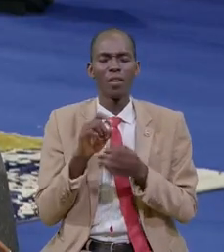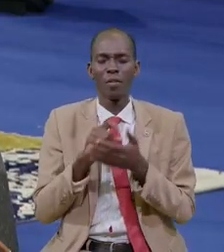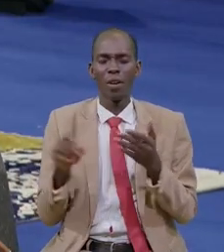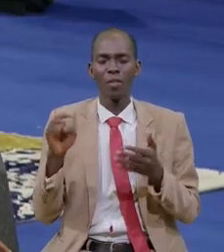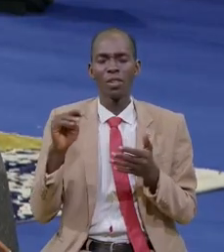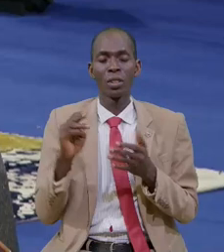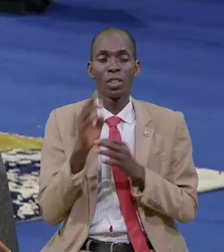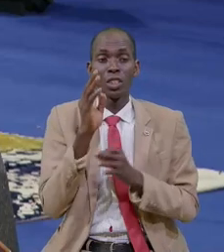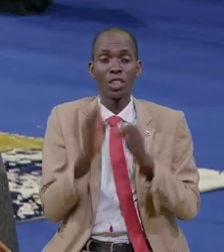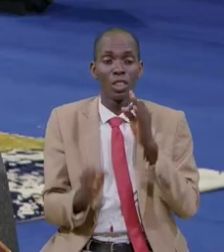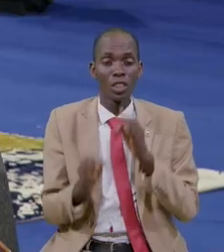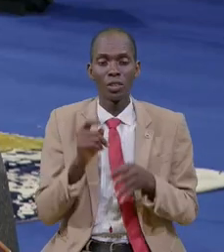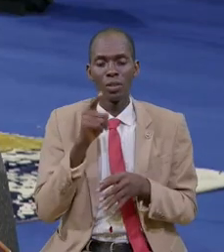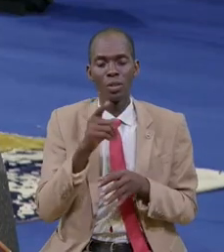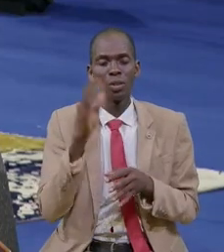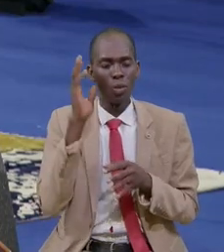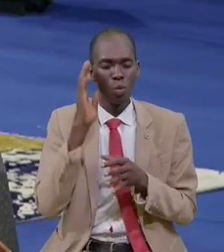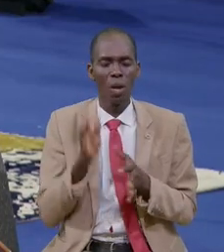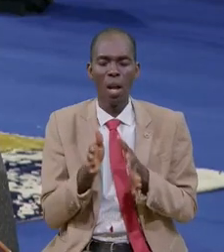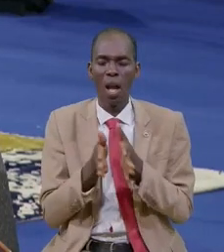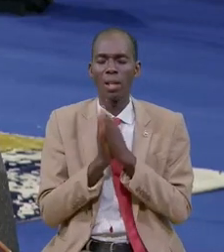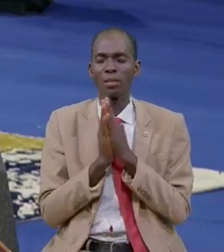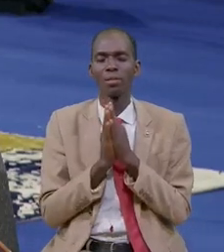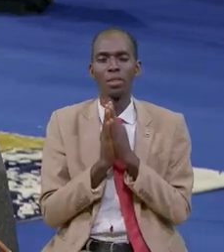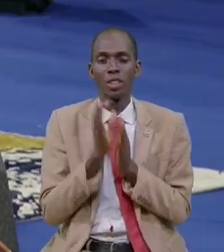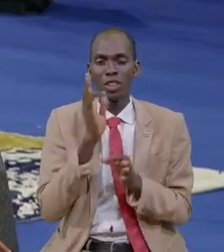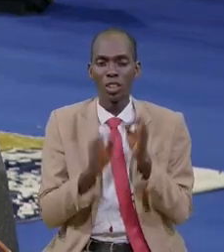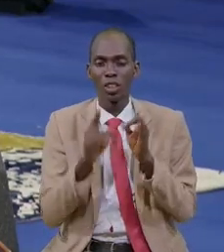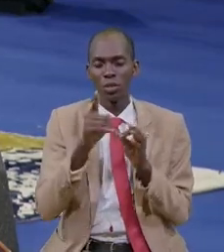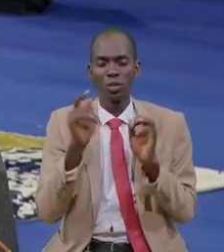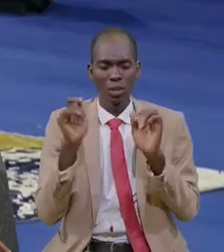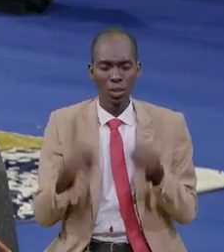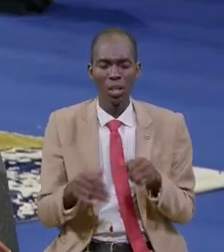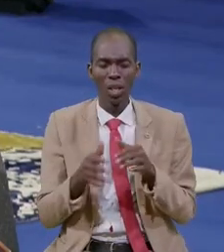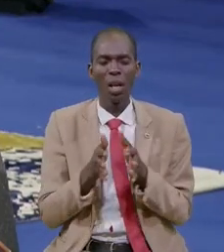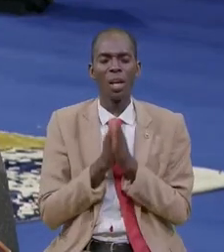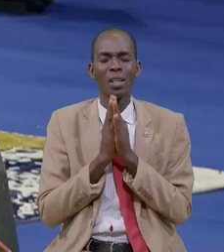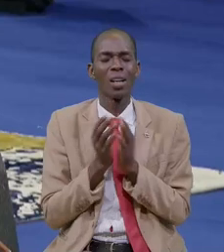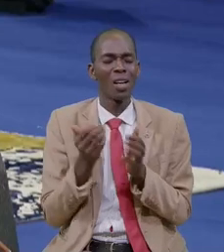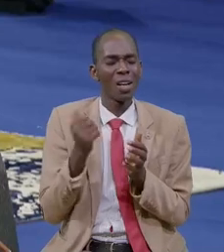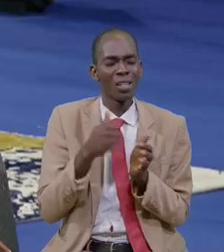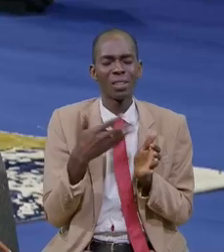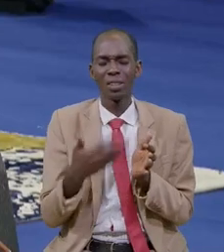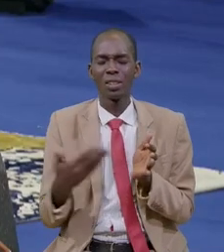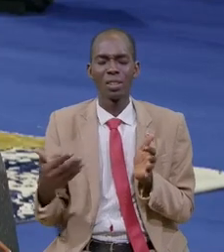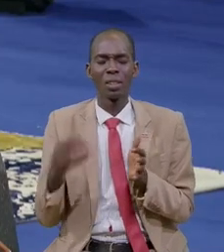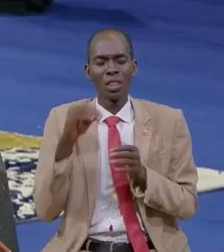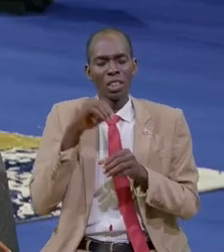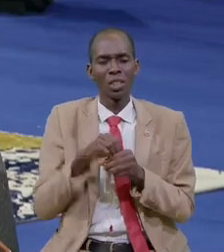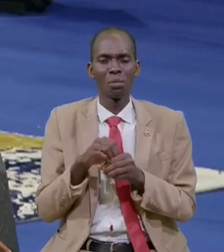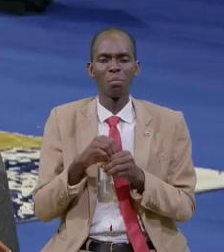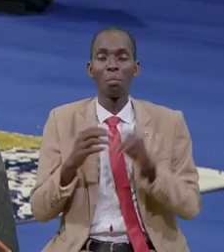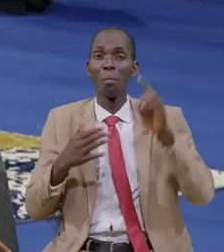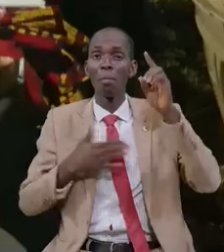Verset 14. Si vous demandez, ça c'est tout ce qu'il nous faut faire. Si vous demandez quelque chose en mon nom,